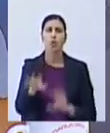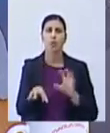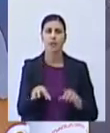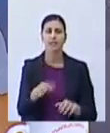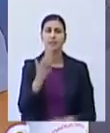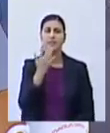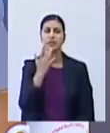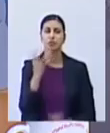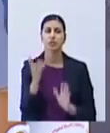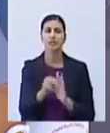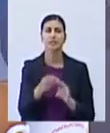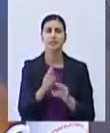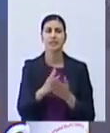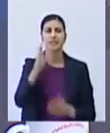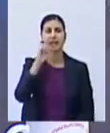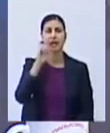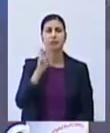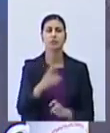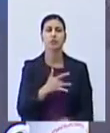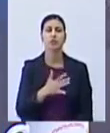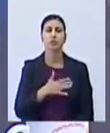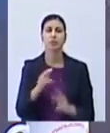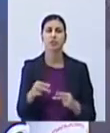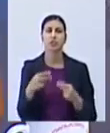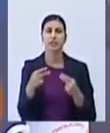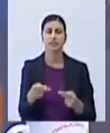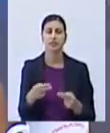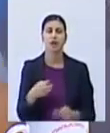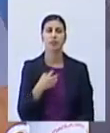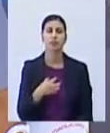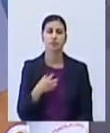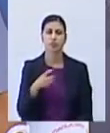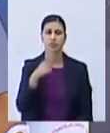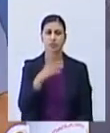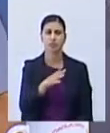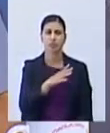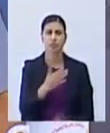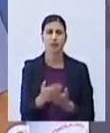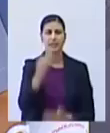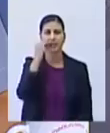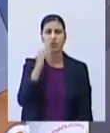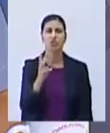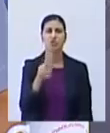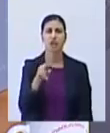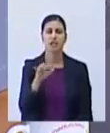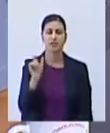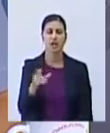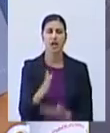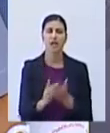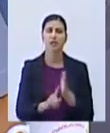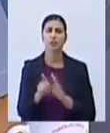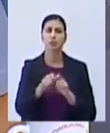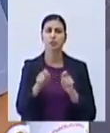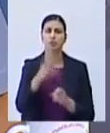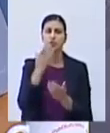obyektebis nacionalizatsia. Ese egi sakhemtsipo sakutrebashi gadasvla. Nishnelovani, tken tu gakhsot, batoni shalva ari erteti. Putem de beli,